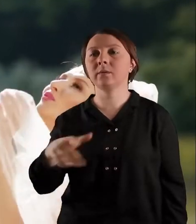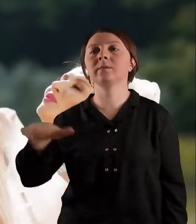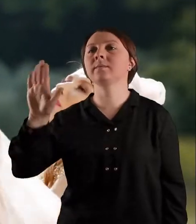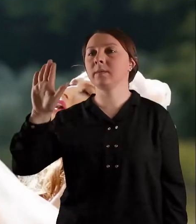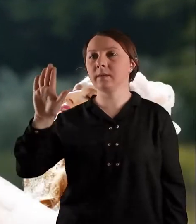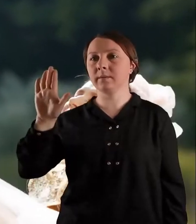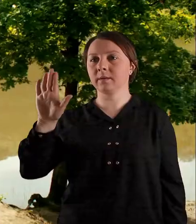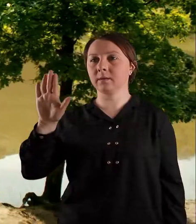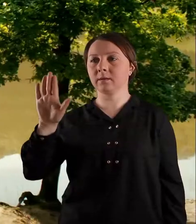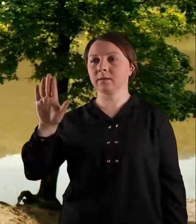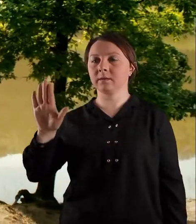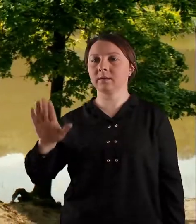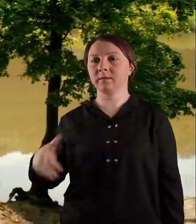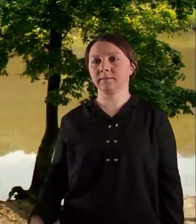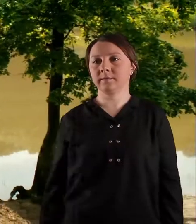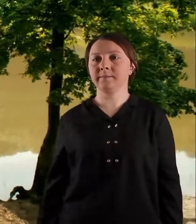kötüyüm deme.